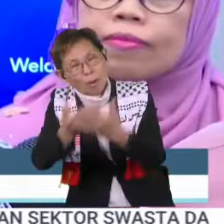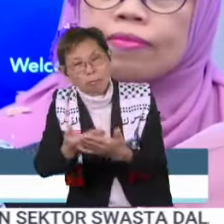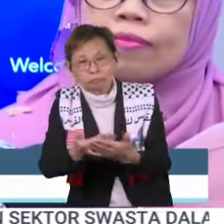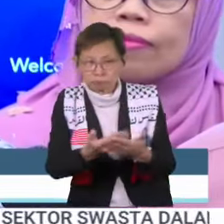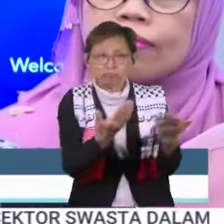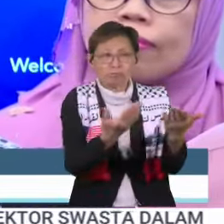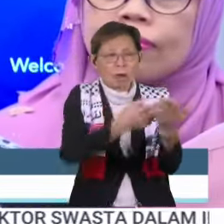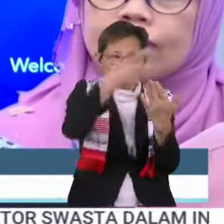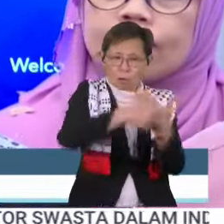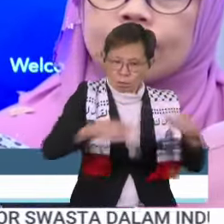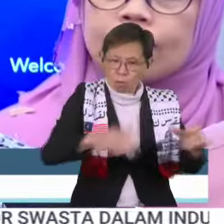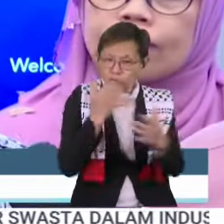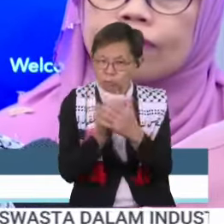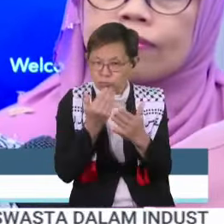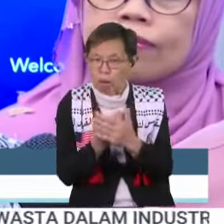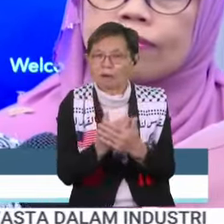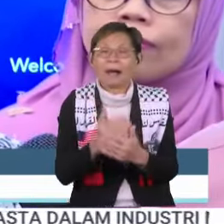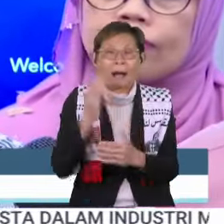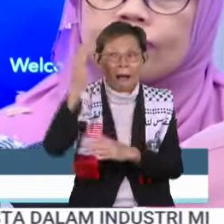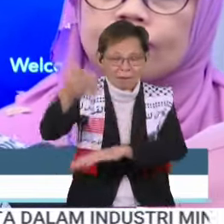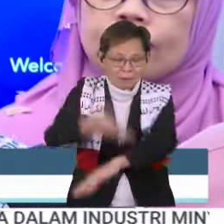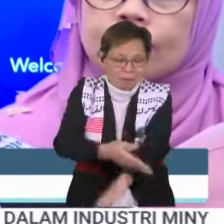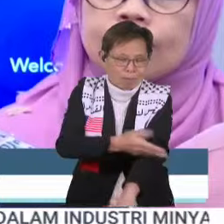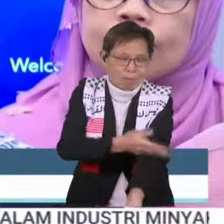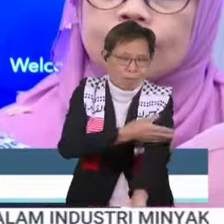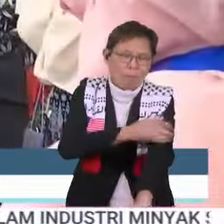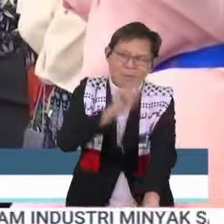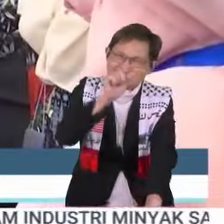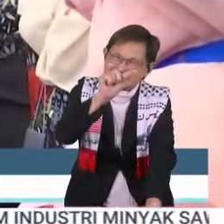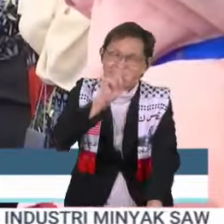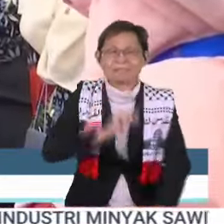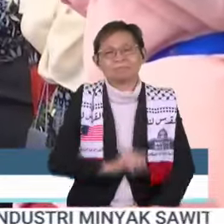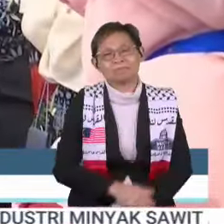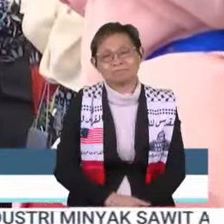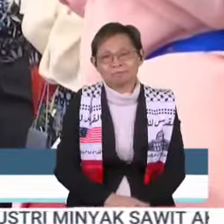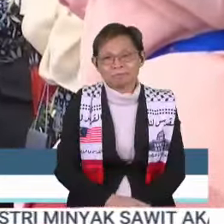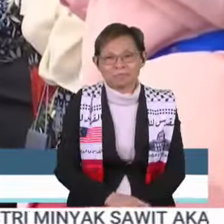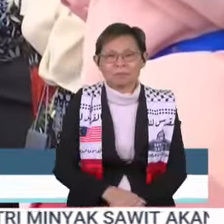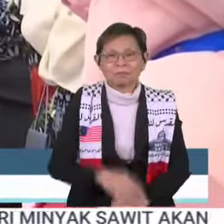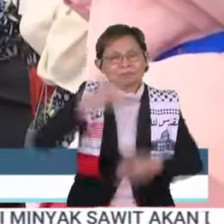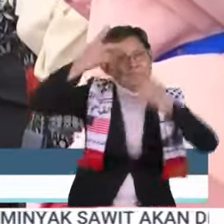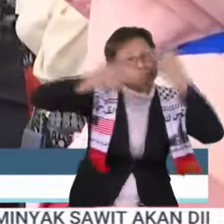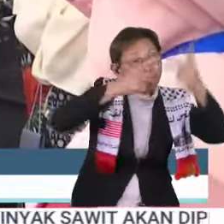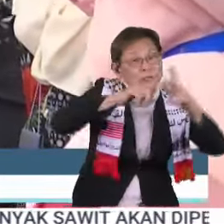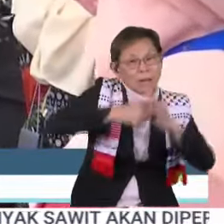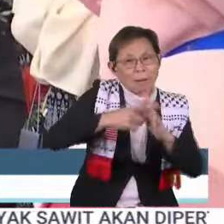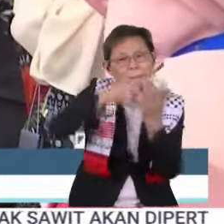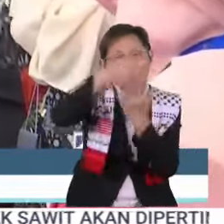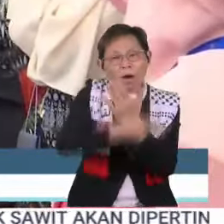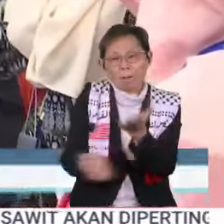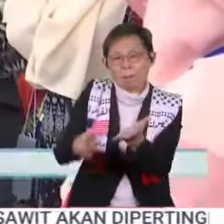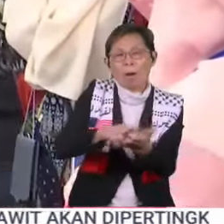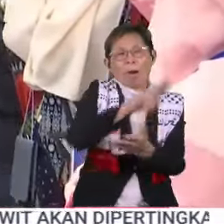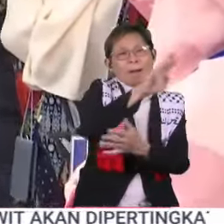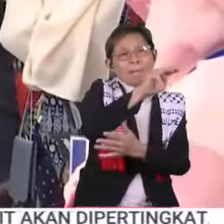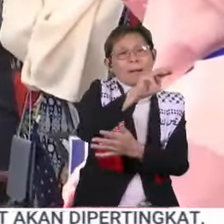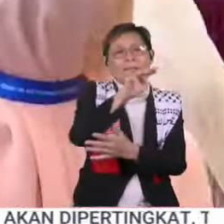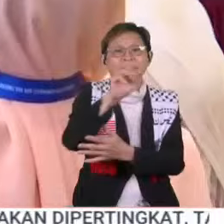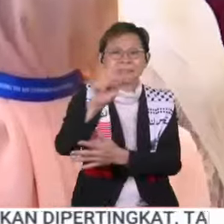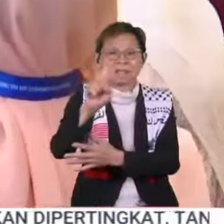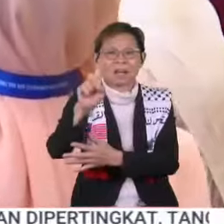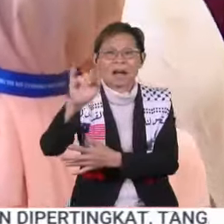usahanya berjalan dengan baik, tapi akan dipertingkat dalam masa terdekat. Beliau meninjau pelaksanaan program pendaftaran MyDigital